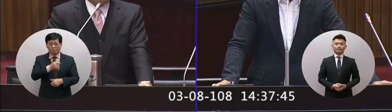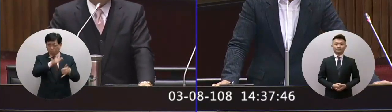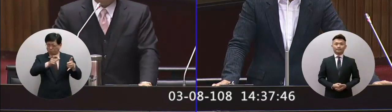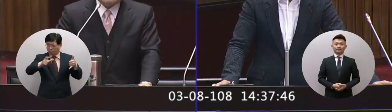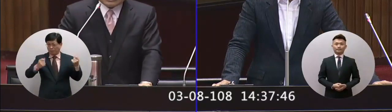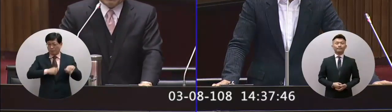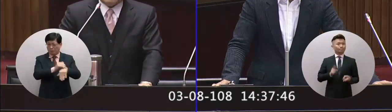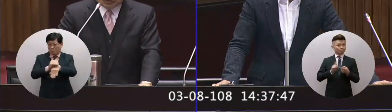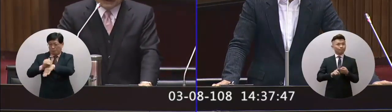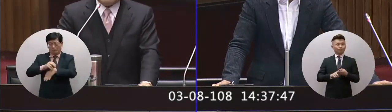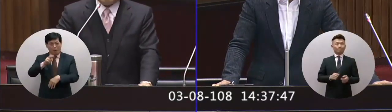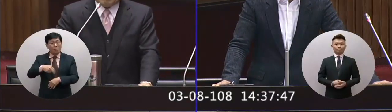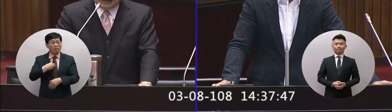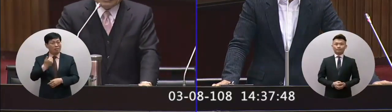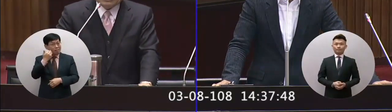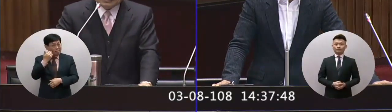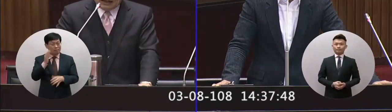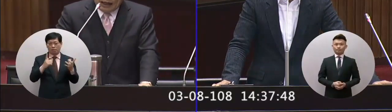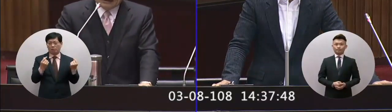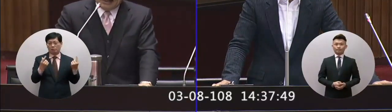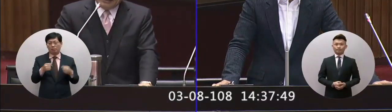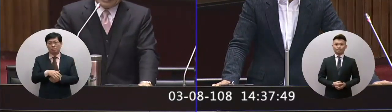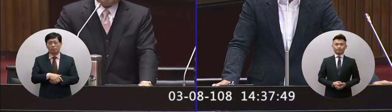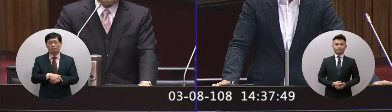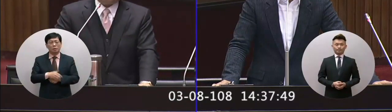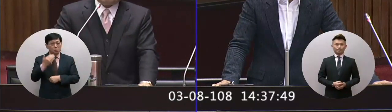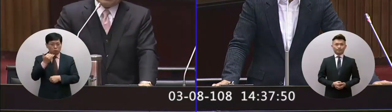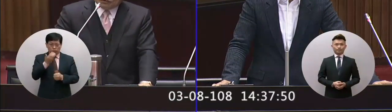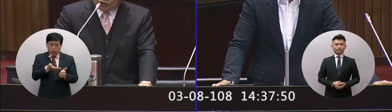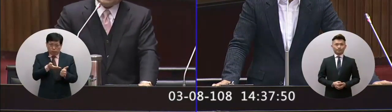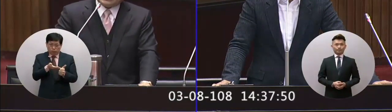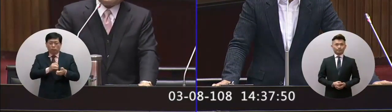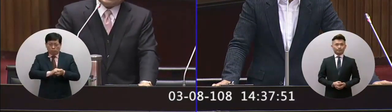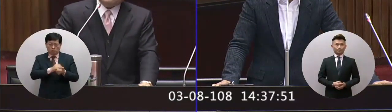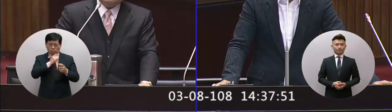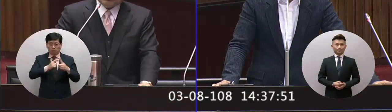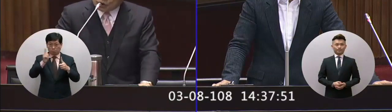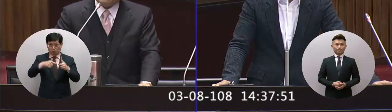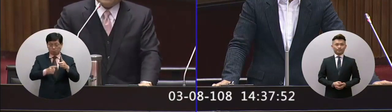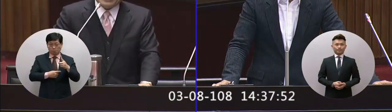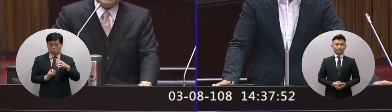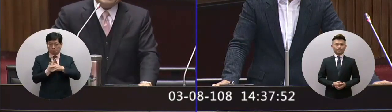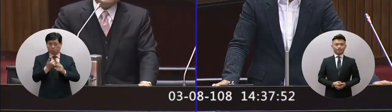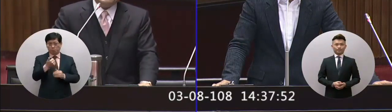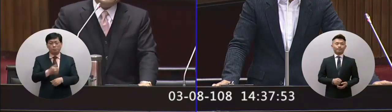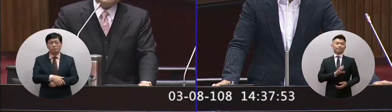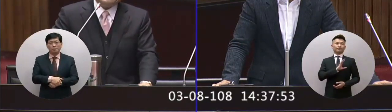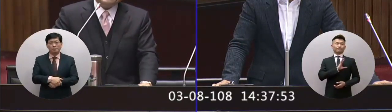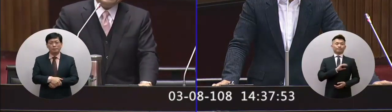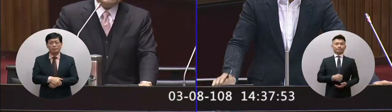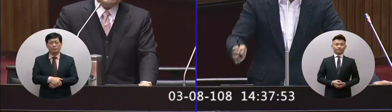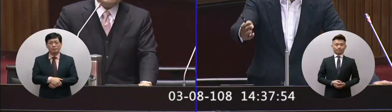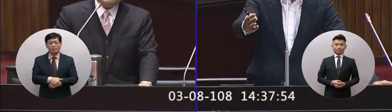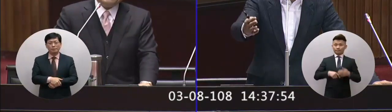行出匆圓是啊什麼的主題如果可以培養都出銀財有好將來當然啦